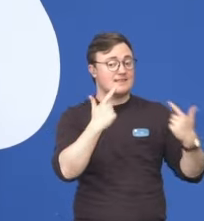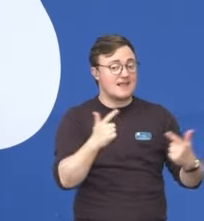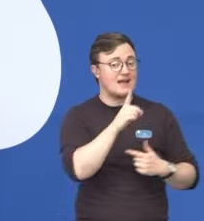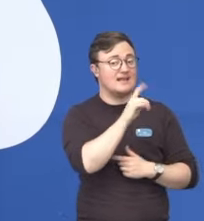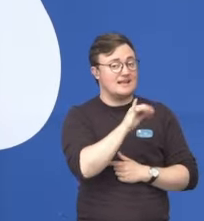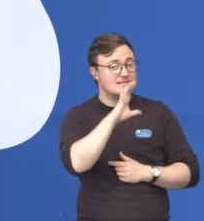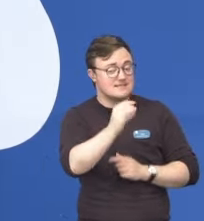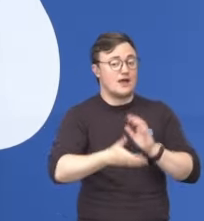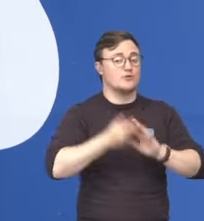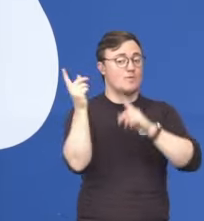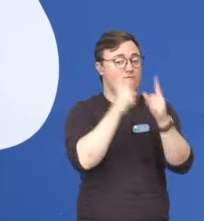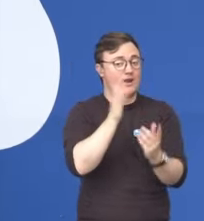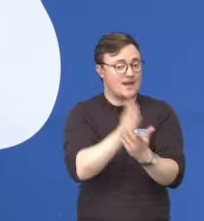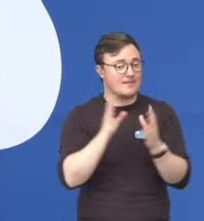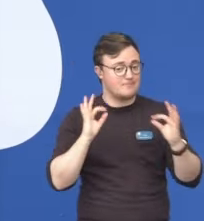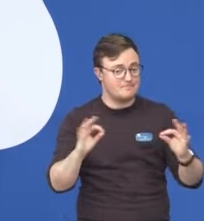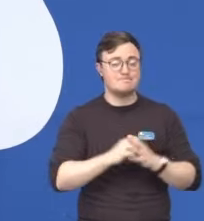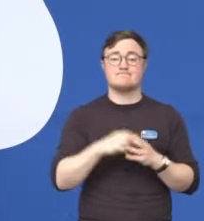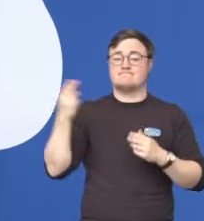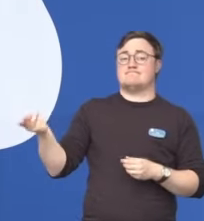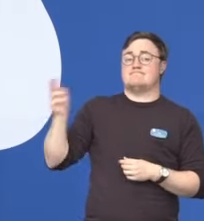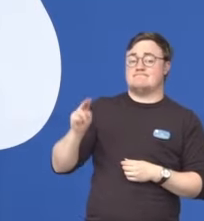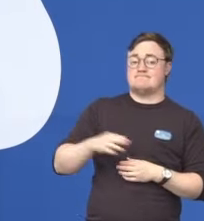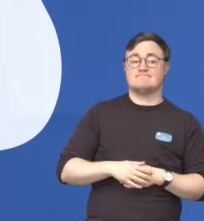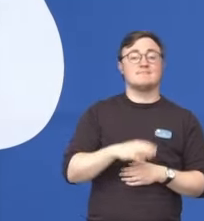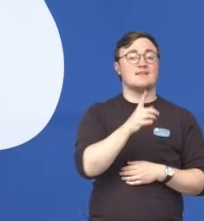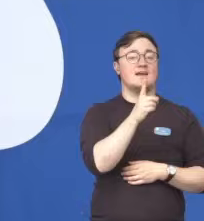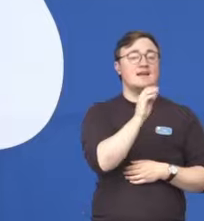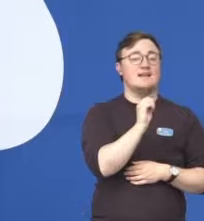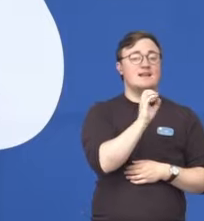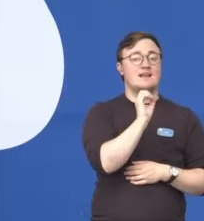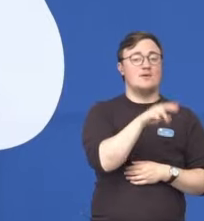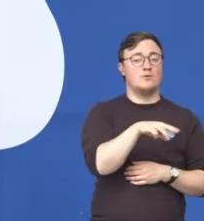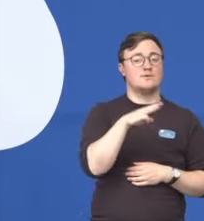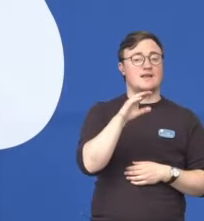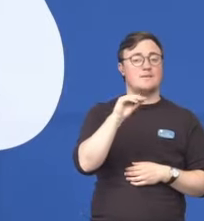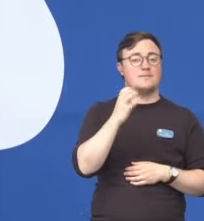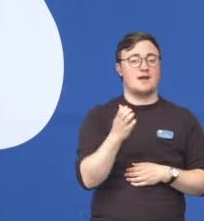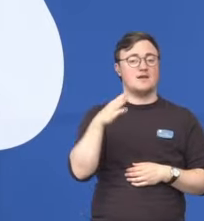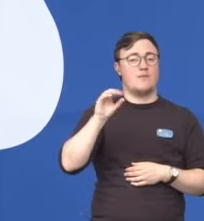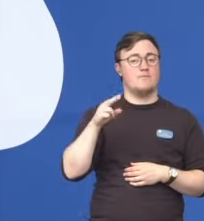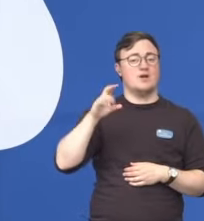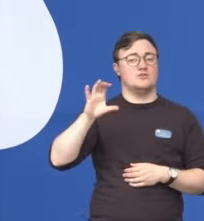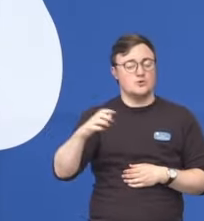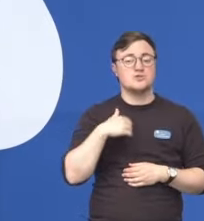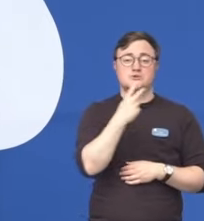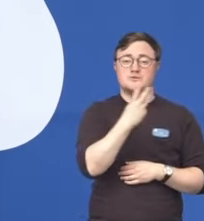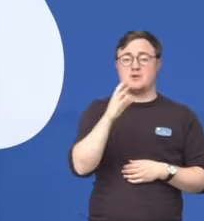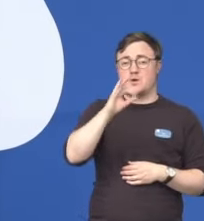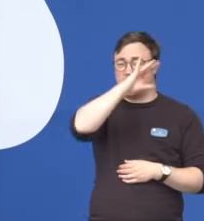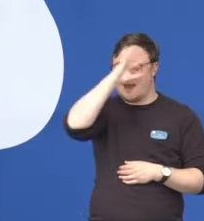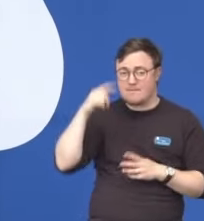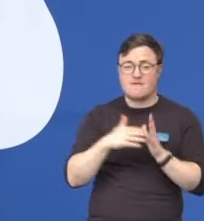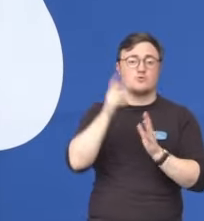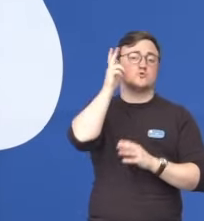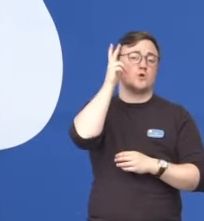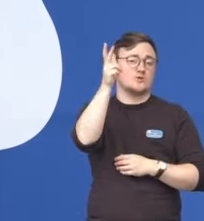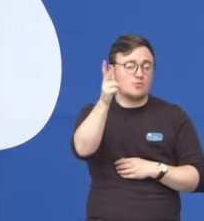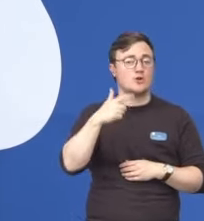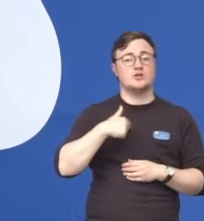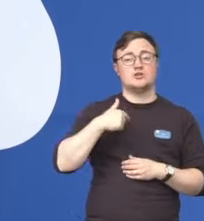nämnde då folkrätten. Näst på tur. Ja, Leon McManus heter jag. Jag är 23 år gammal, kommer från Göteborg, och jag är språkrör